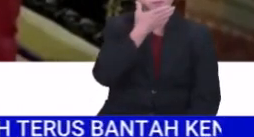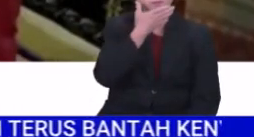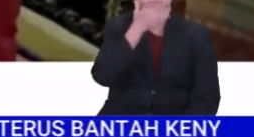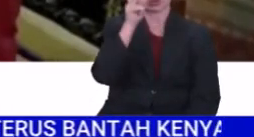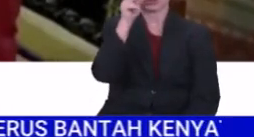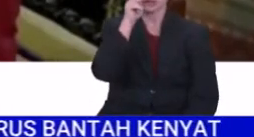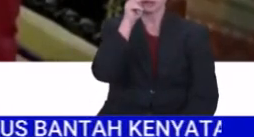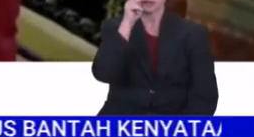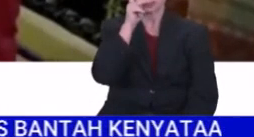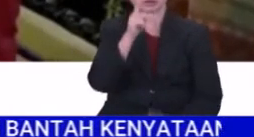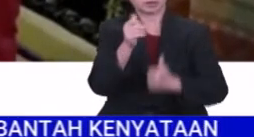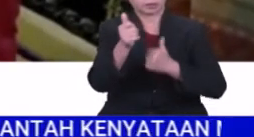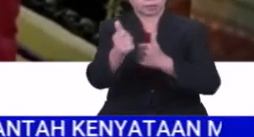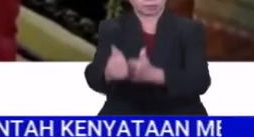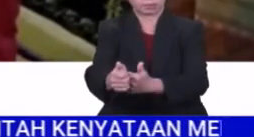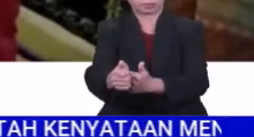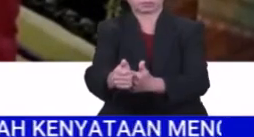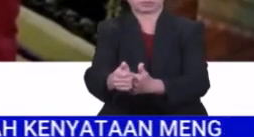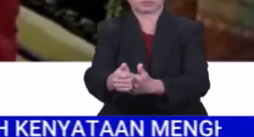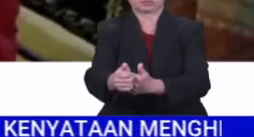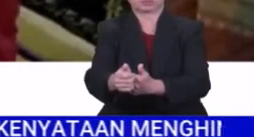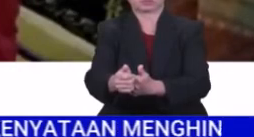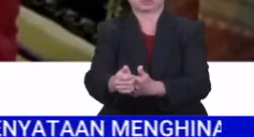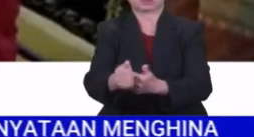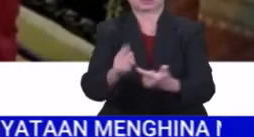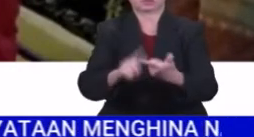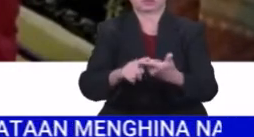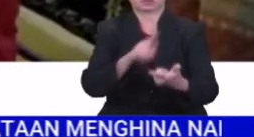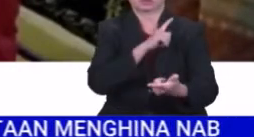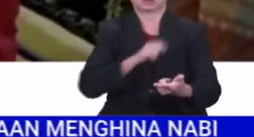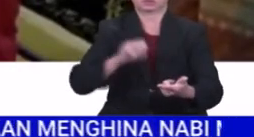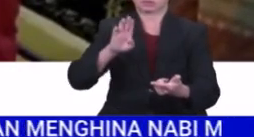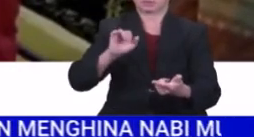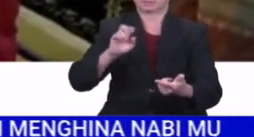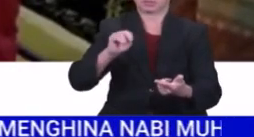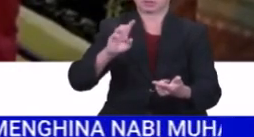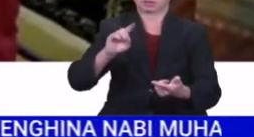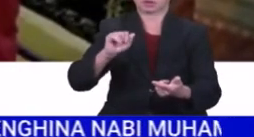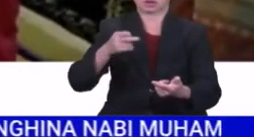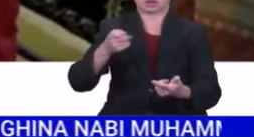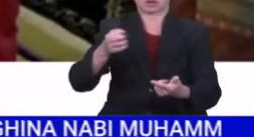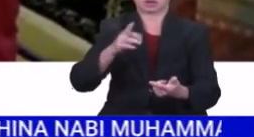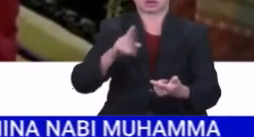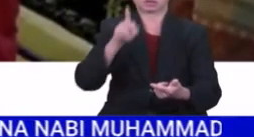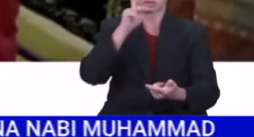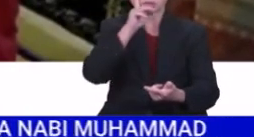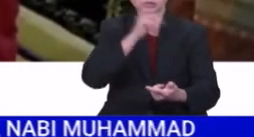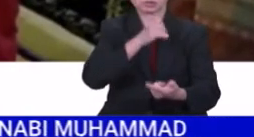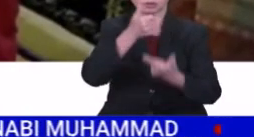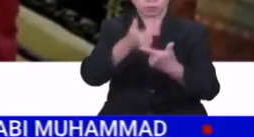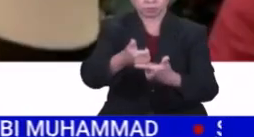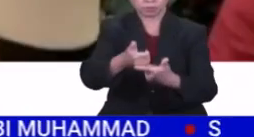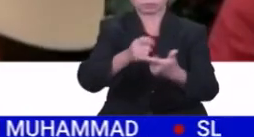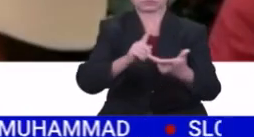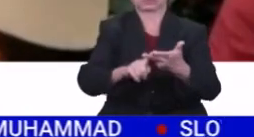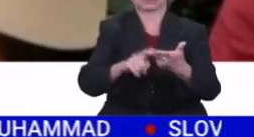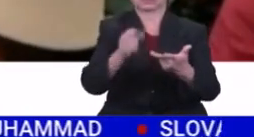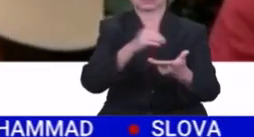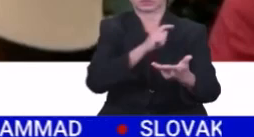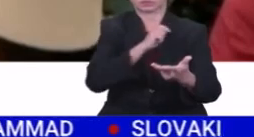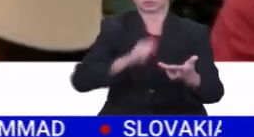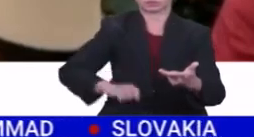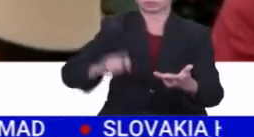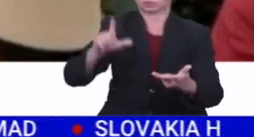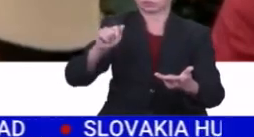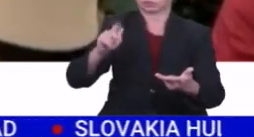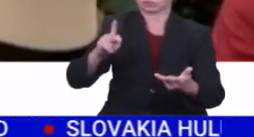sharafuddin Idris Shah Sultan Salahuddin tungku bendahara kedatangan Sri tunggu Abdul Hamid ini almarhum Sultan edlisa dan